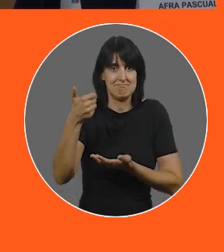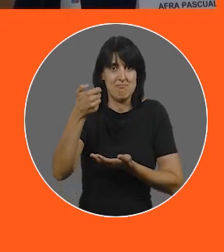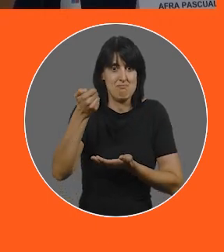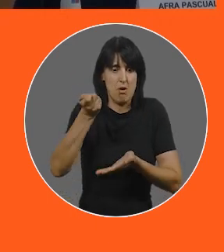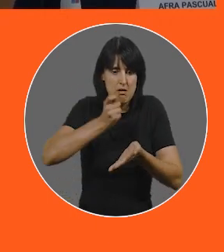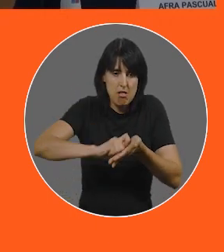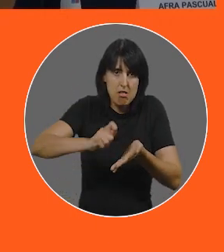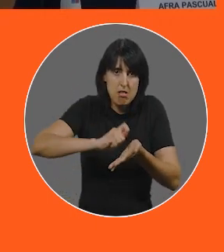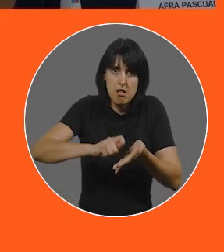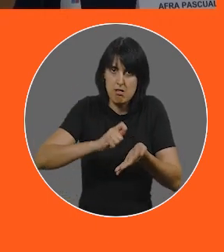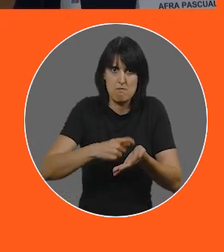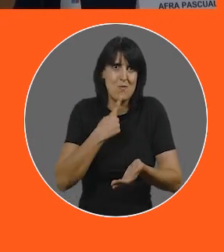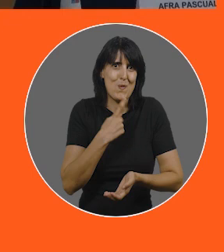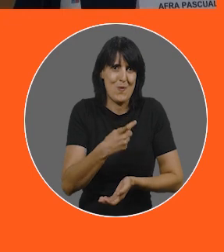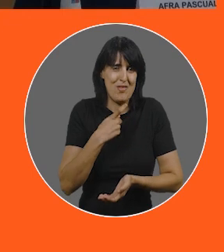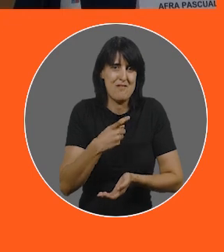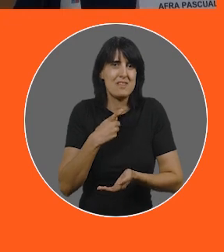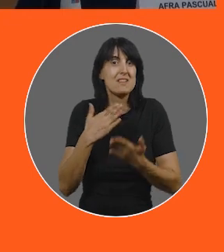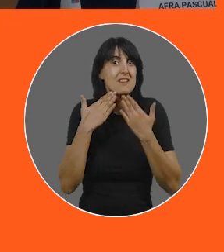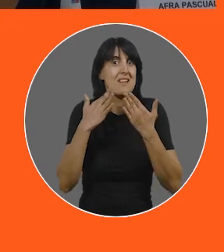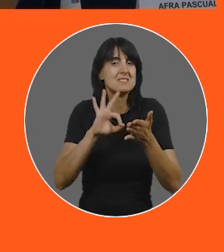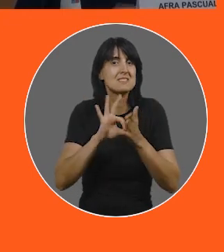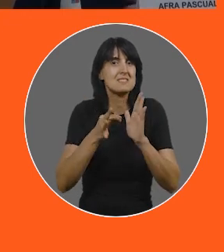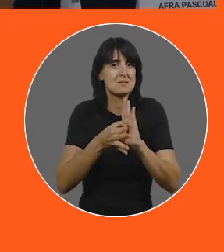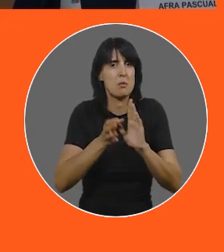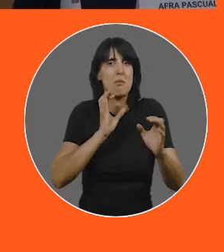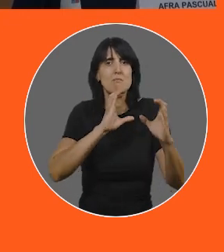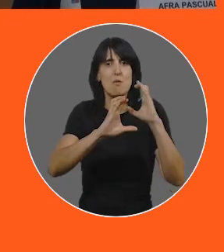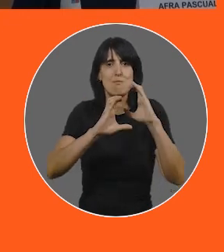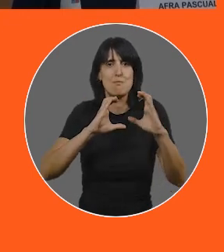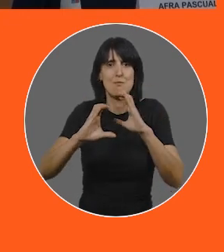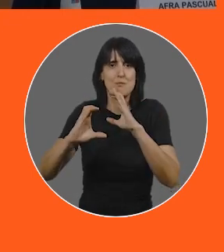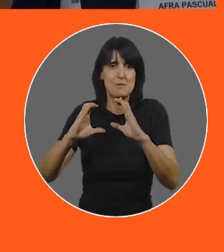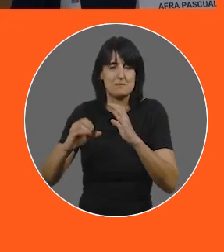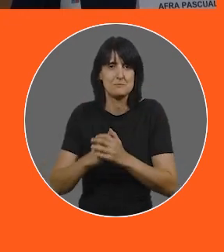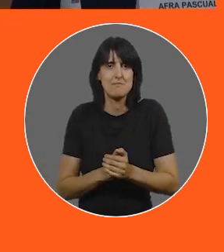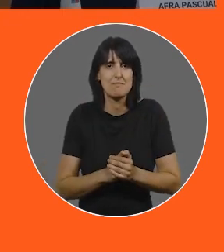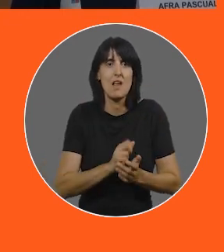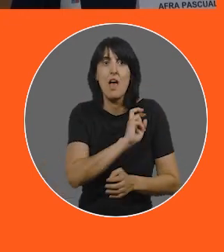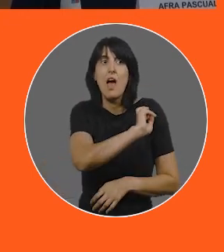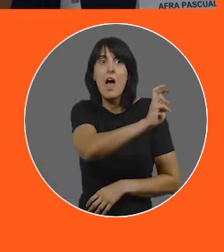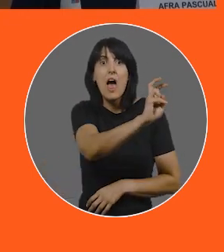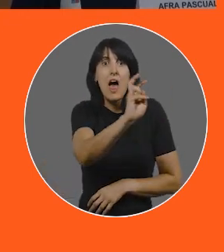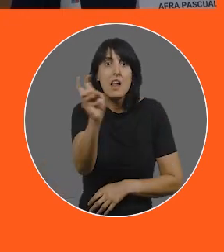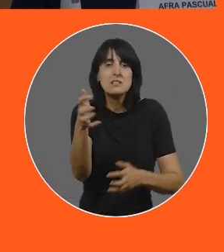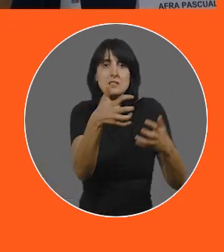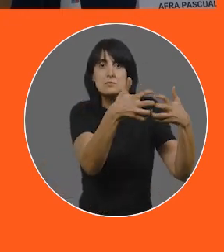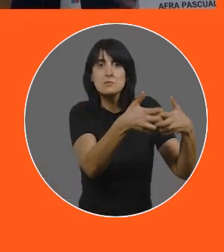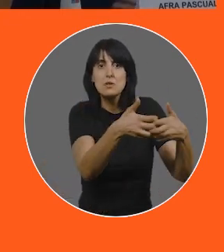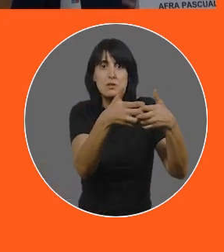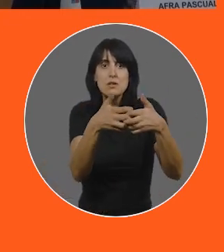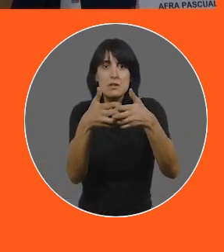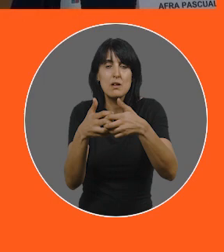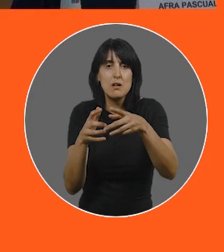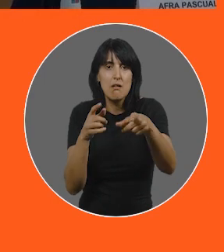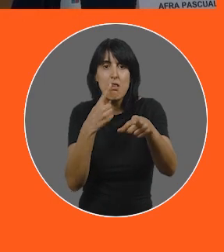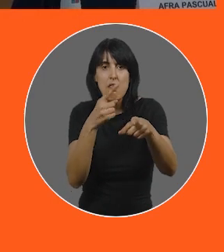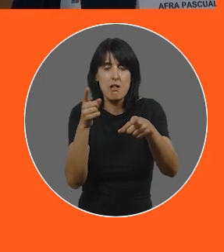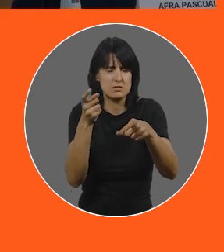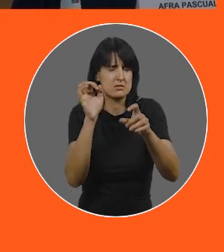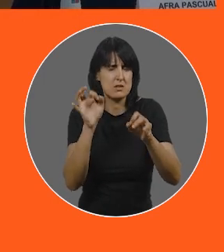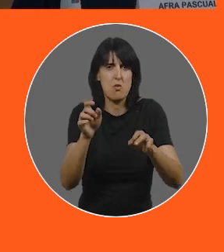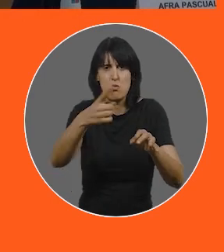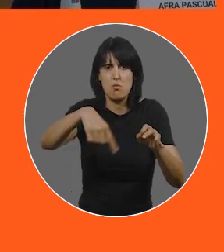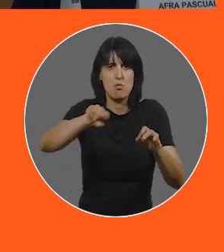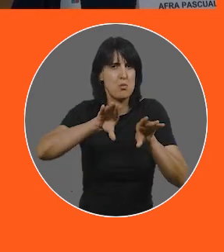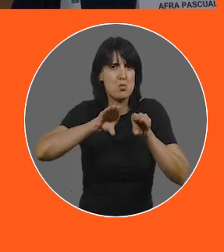agafar un boli i un paper. Però no hem d'oblidar les noves interfícies. Actualment, segur que molts de